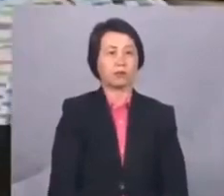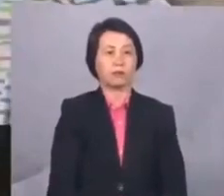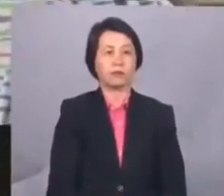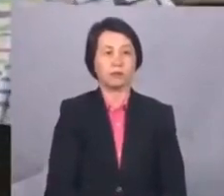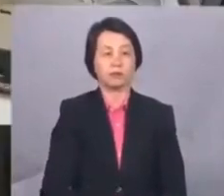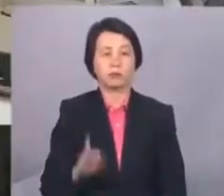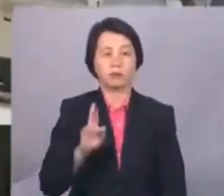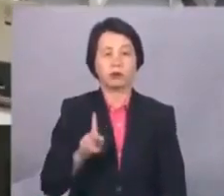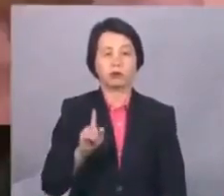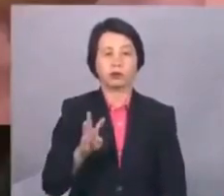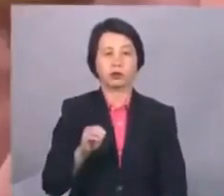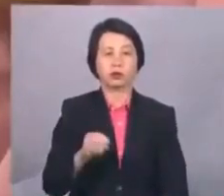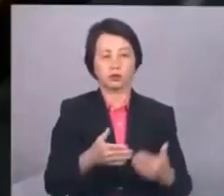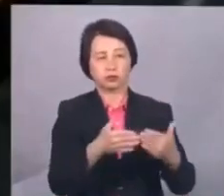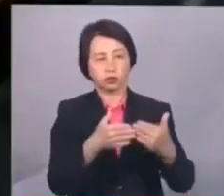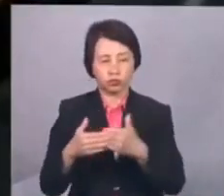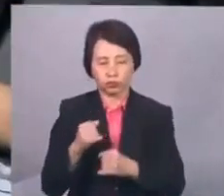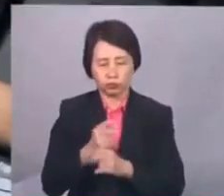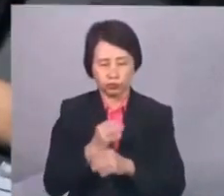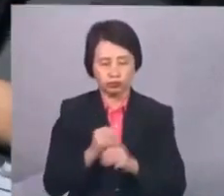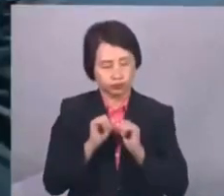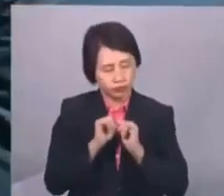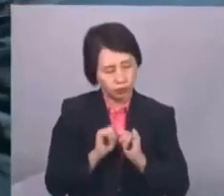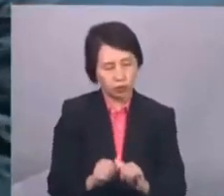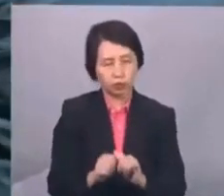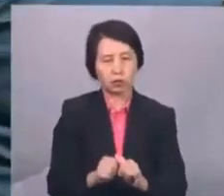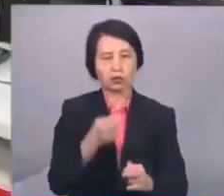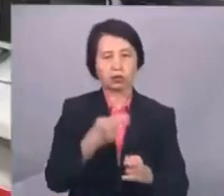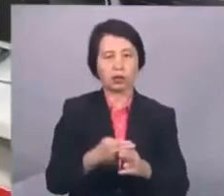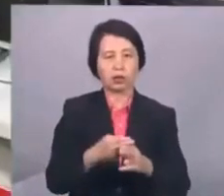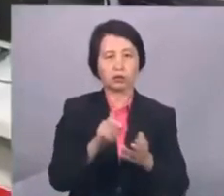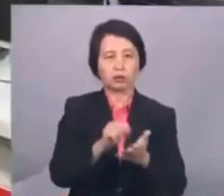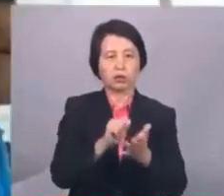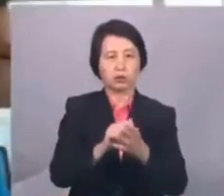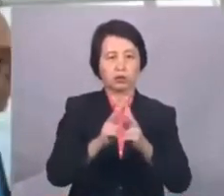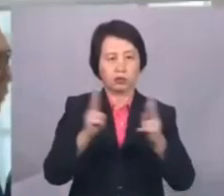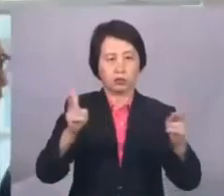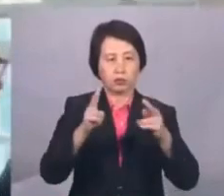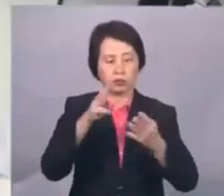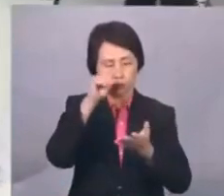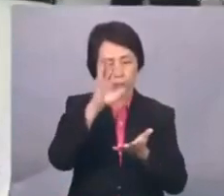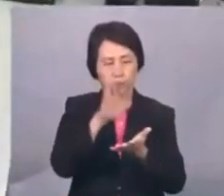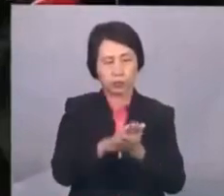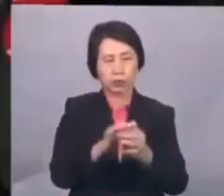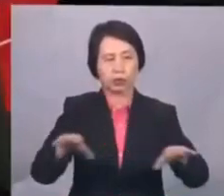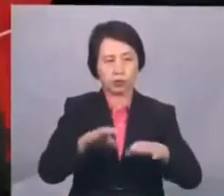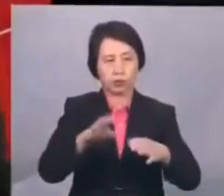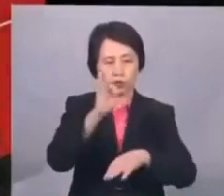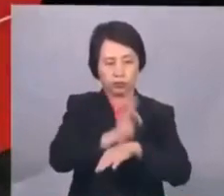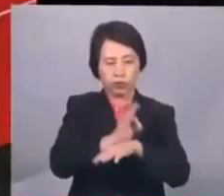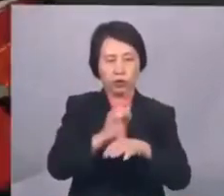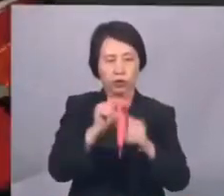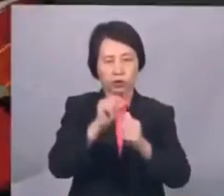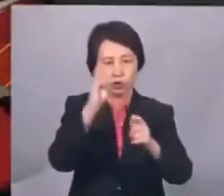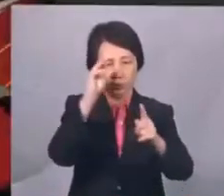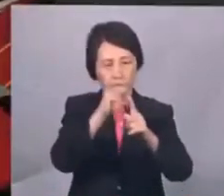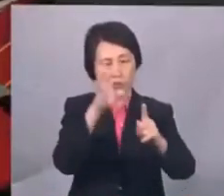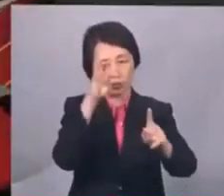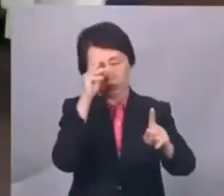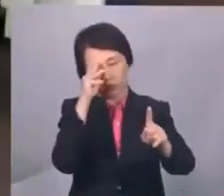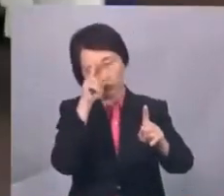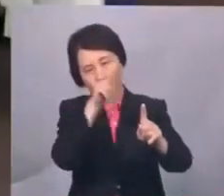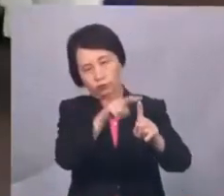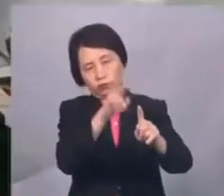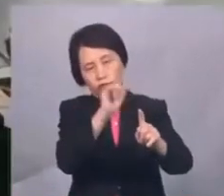10 cm Agan terus berusaha untuk kekal menjadi nama media paling dipercayai dan melaksanakan fungsi dengan visi dan matlamat